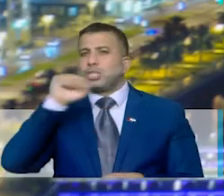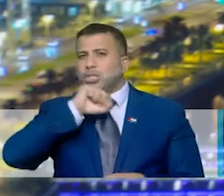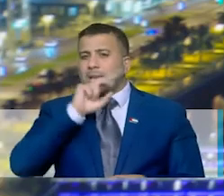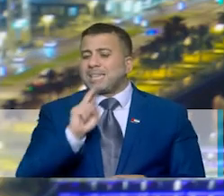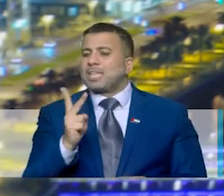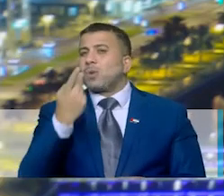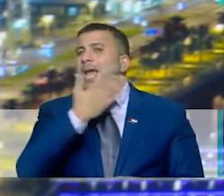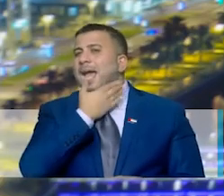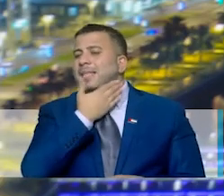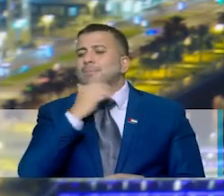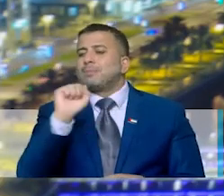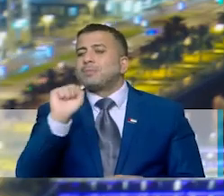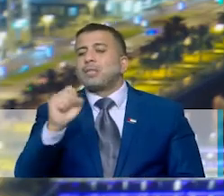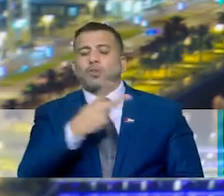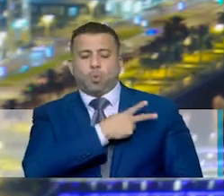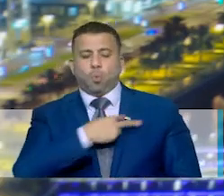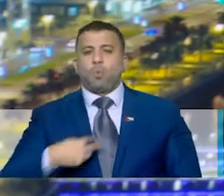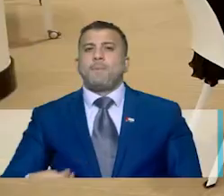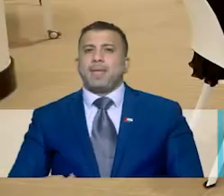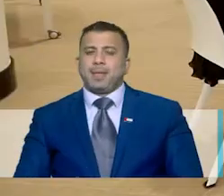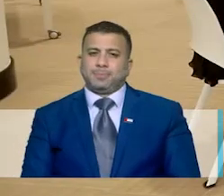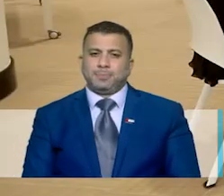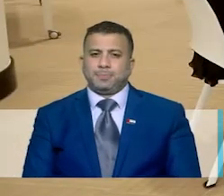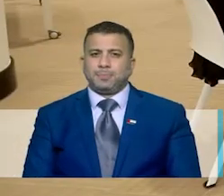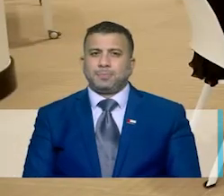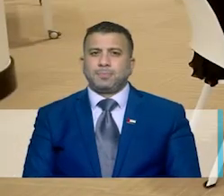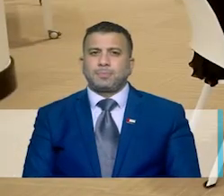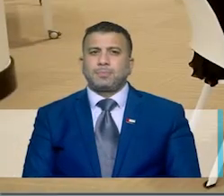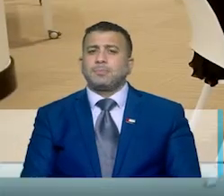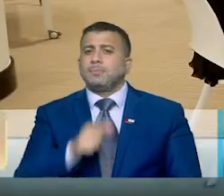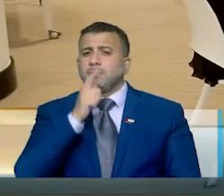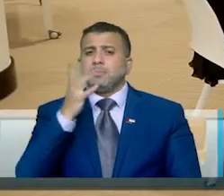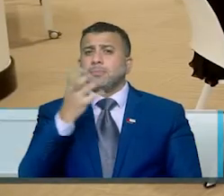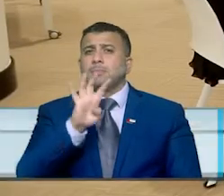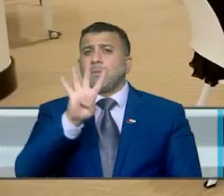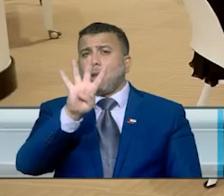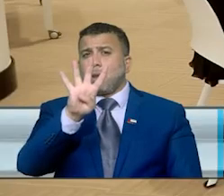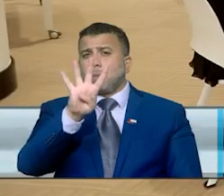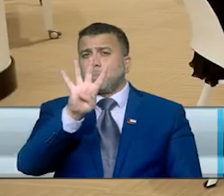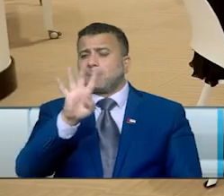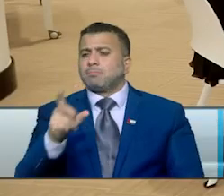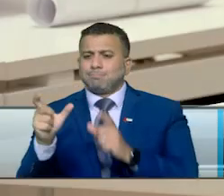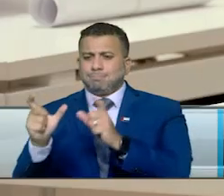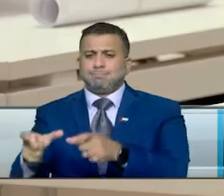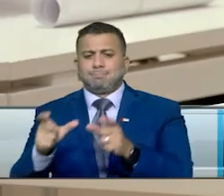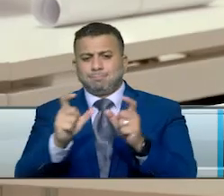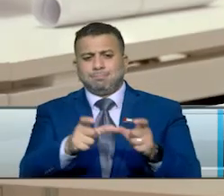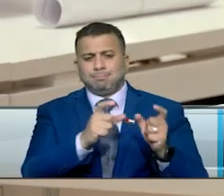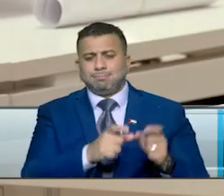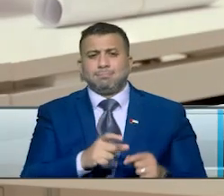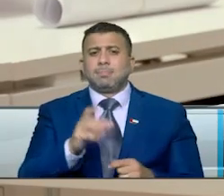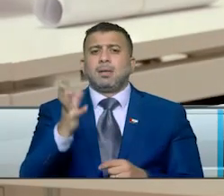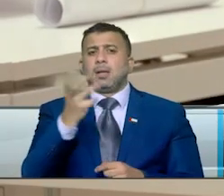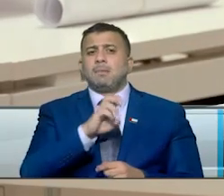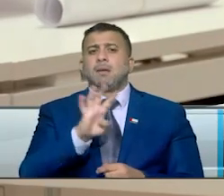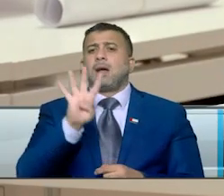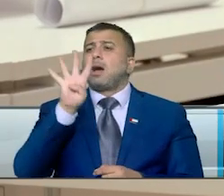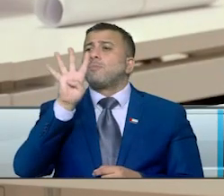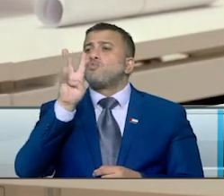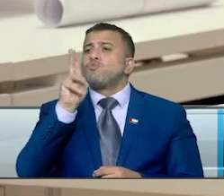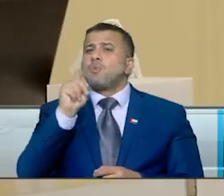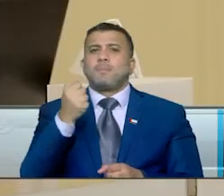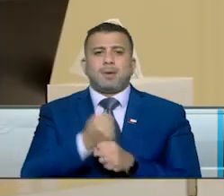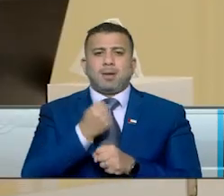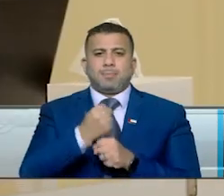منظومة الخدمات الحكومية. ضمن أربع مجموعات تدريبية وبواقع أربعة أيام